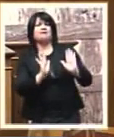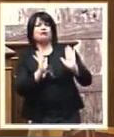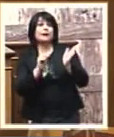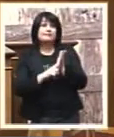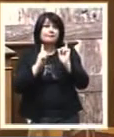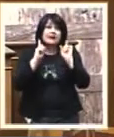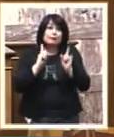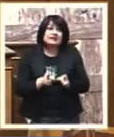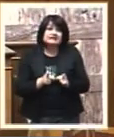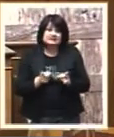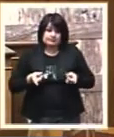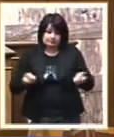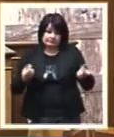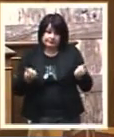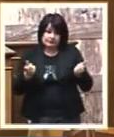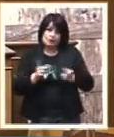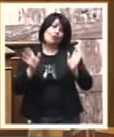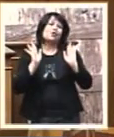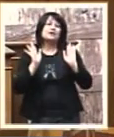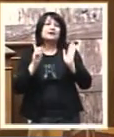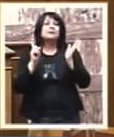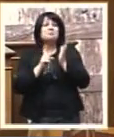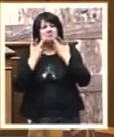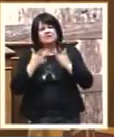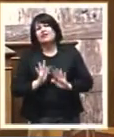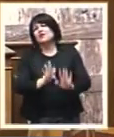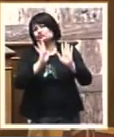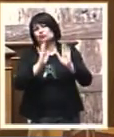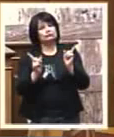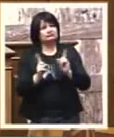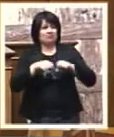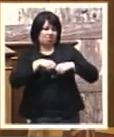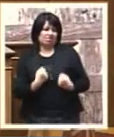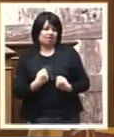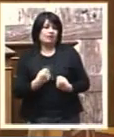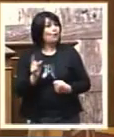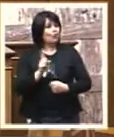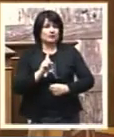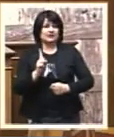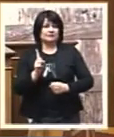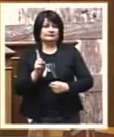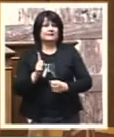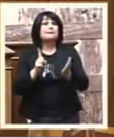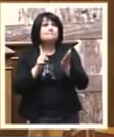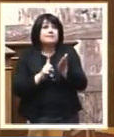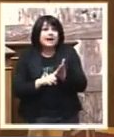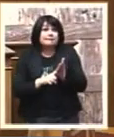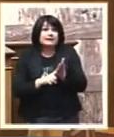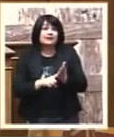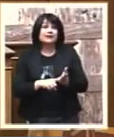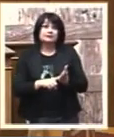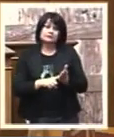αποφασίσει την φυγή, εάν δεν αποφασίσει την εγκατάλειψη, εάν δεν απογοητευτεί, εάν δεν θεωρεί ότι με τη